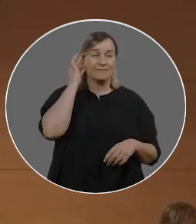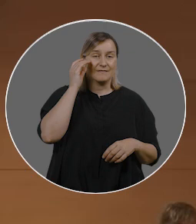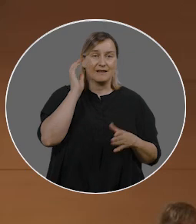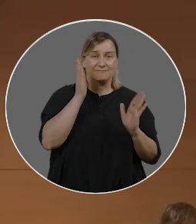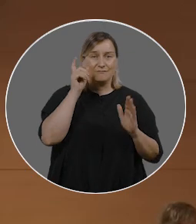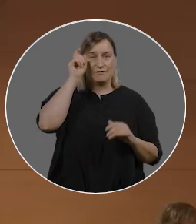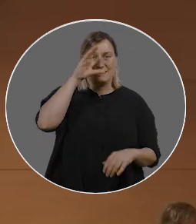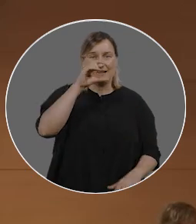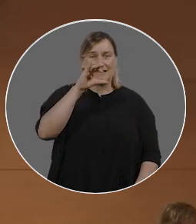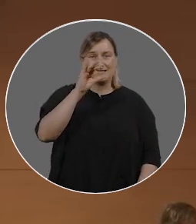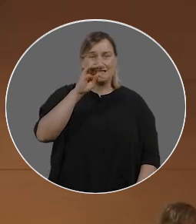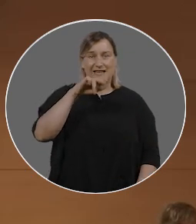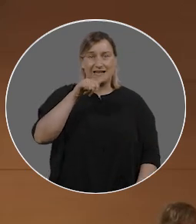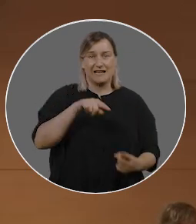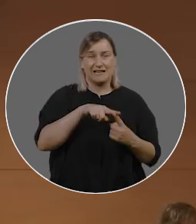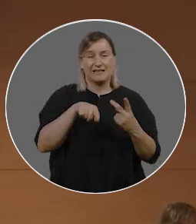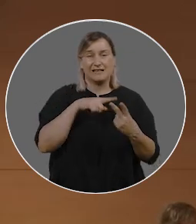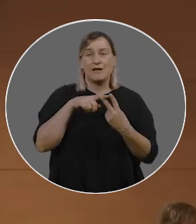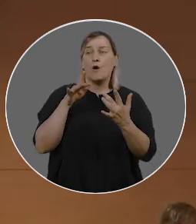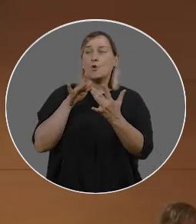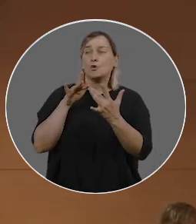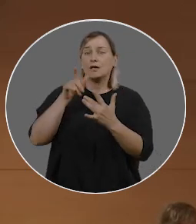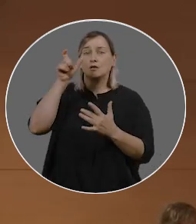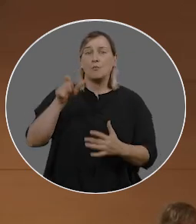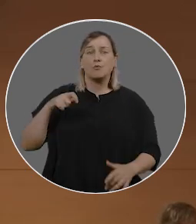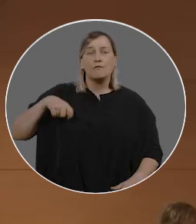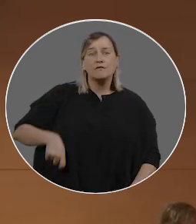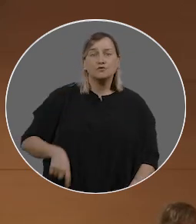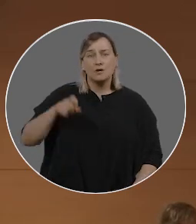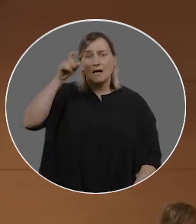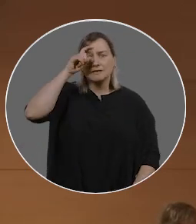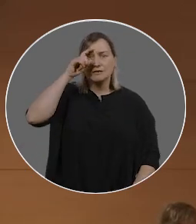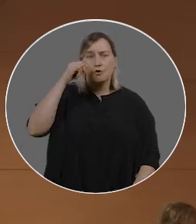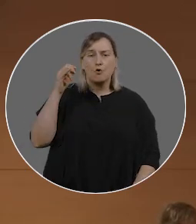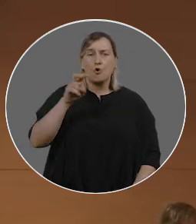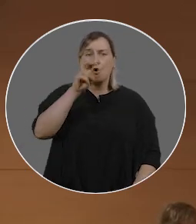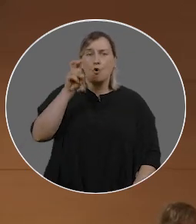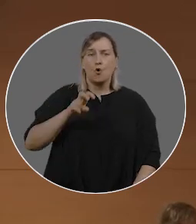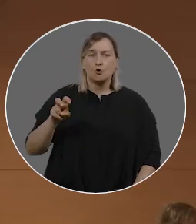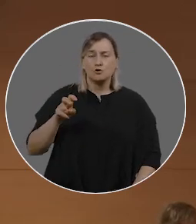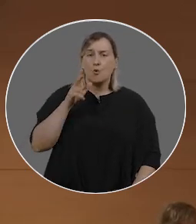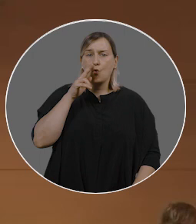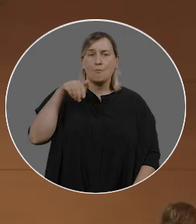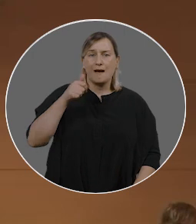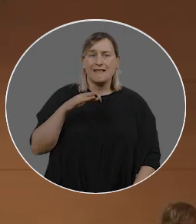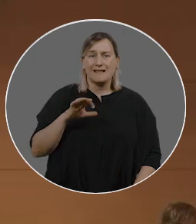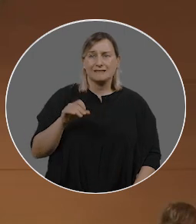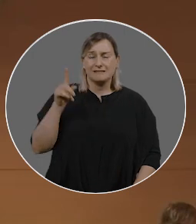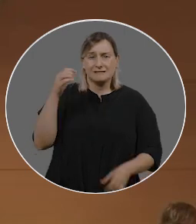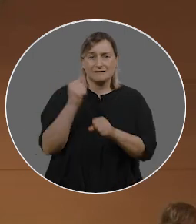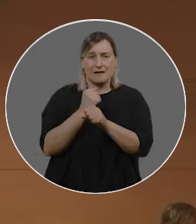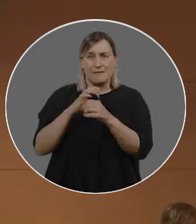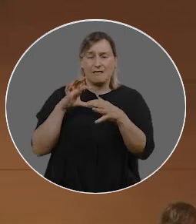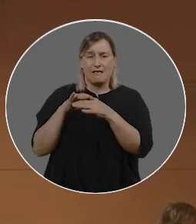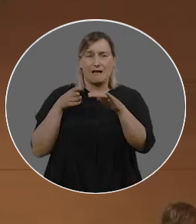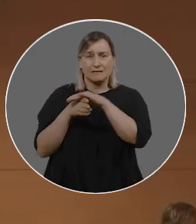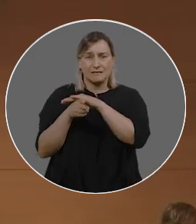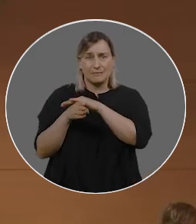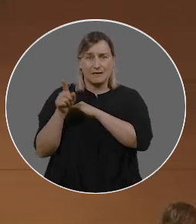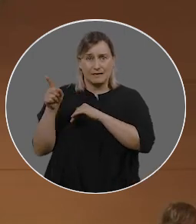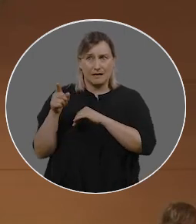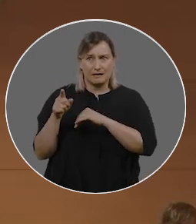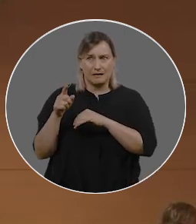Menduinha. I paral·lelament he contactat amb un professional que es diu José Humanes, que treballa també